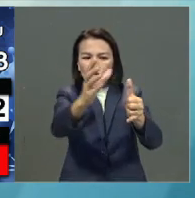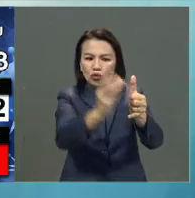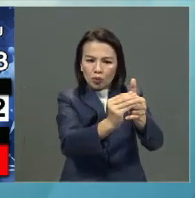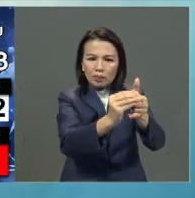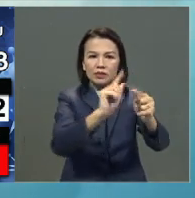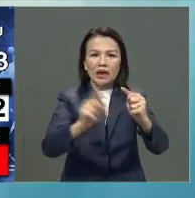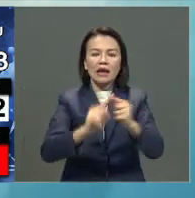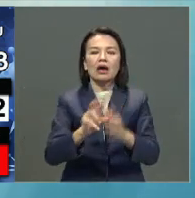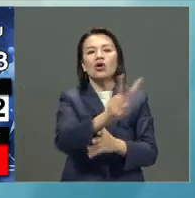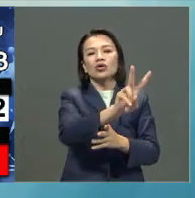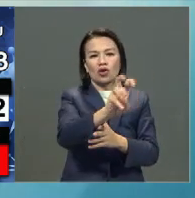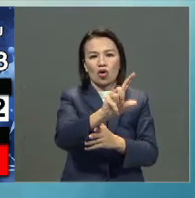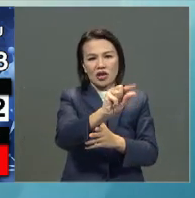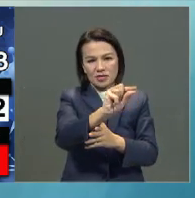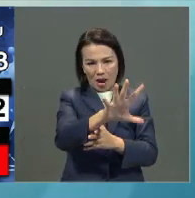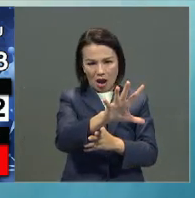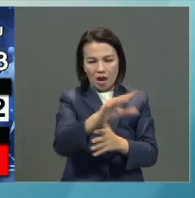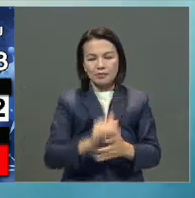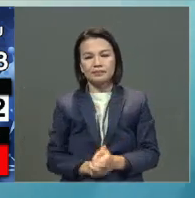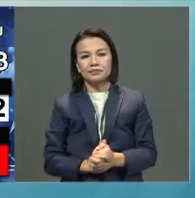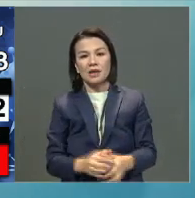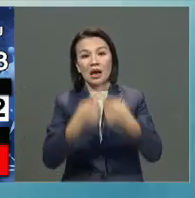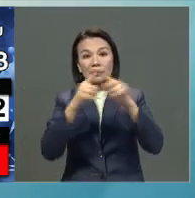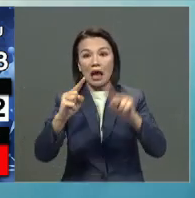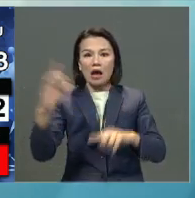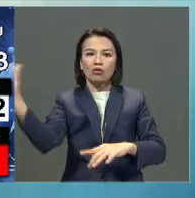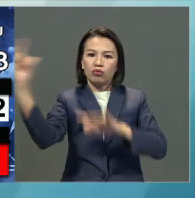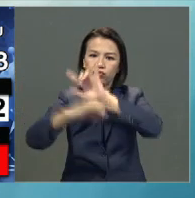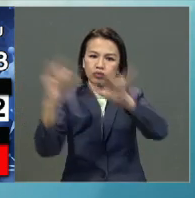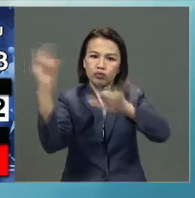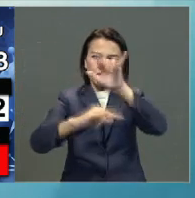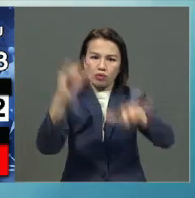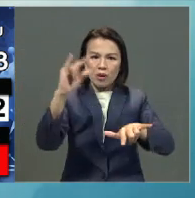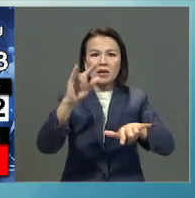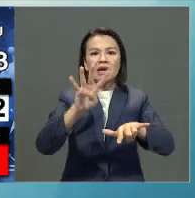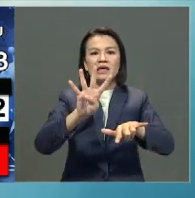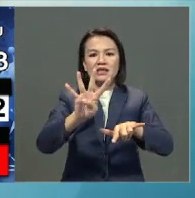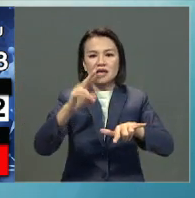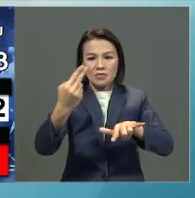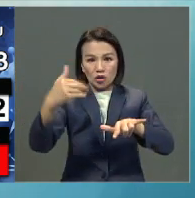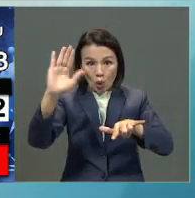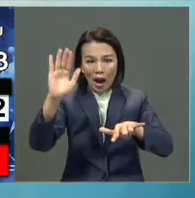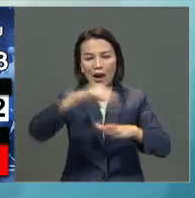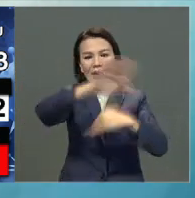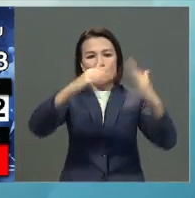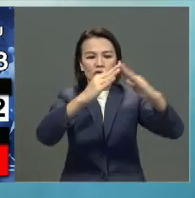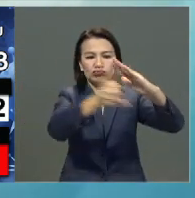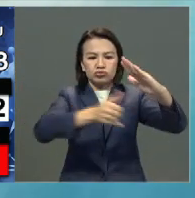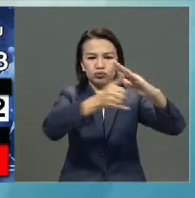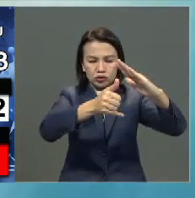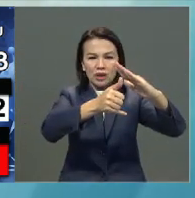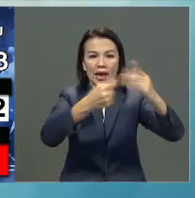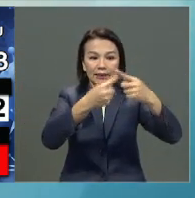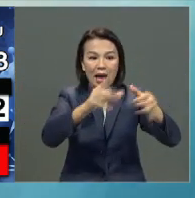นี่คือนี่คือความเข้มแข็งของมาตรการการดูแลระบบของการกักกันที่ว่าเนี่ยทำให้เราสามารถคัดกรองคนออกมาที่มีติดเชื้อได้ถึง225รายแต่ถามว่าเข้ามา 4หมื่นกว่าก็ติดเชื้อไม่เยอะนะครับนี้ก็ต้องขอบคุณ 3